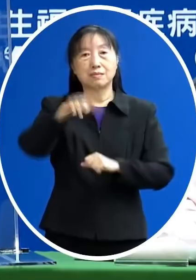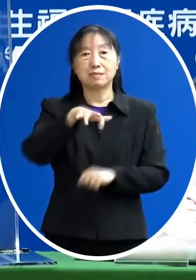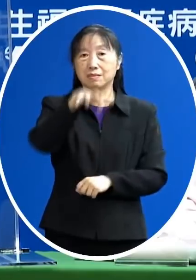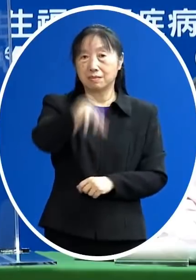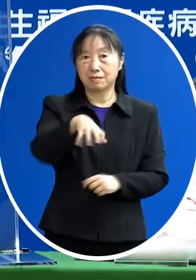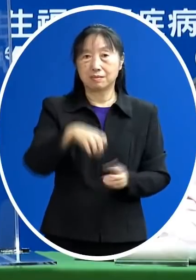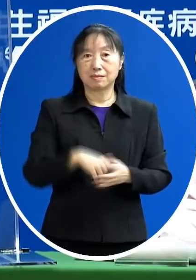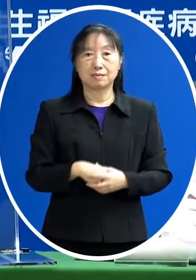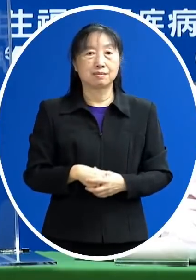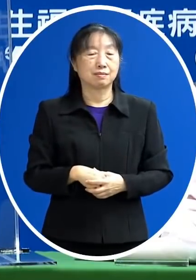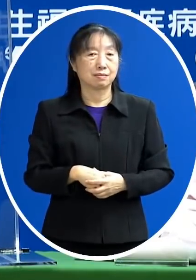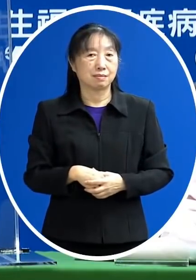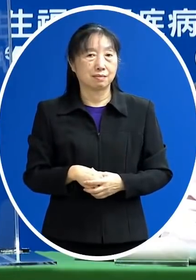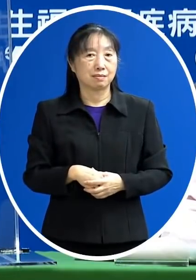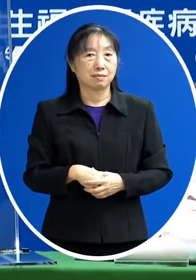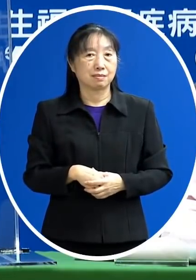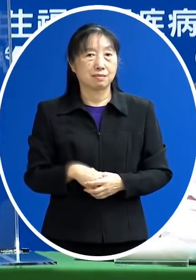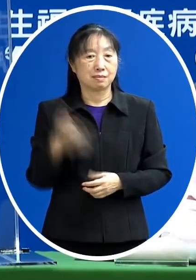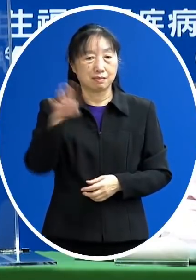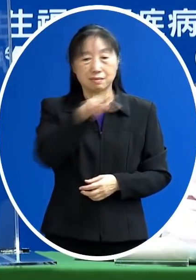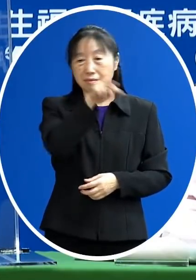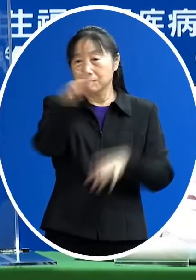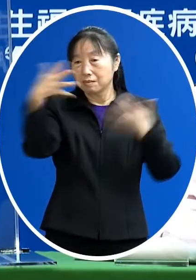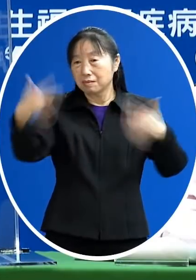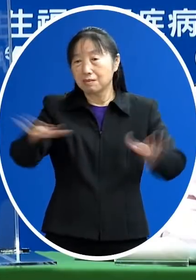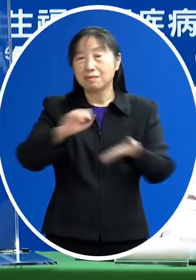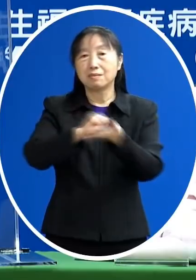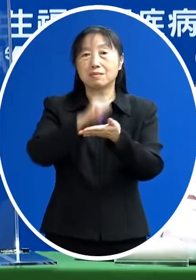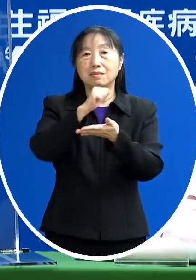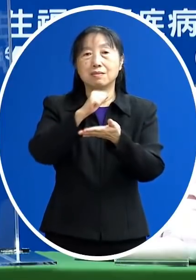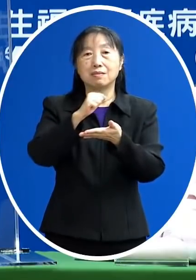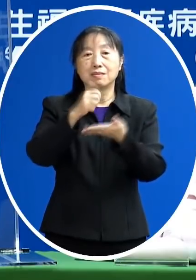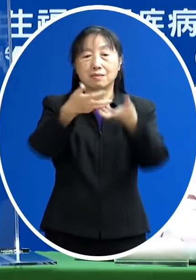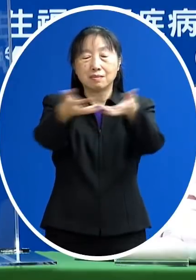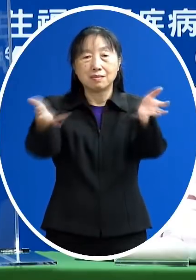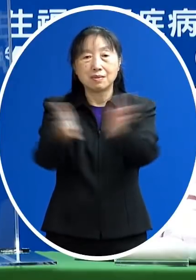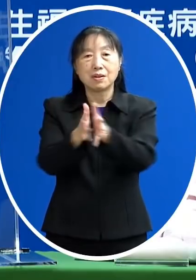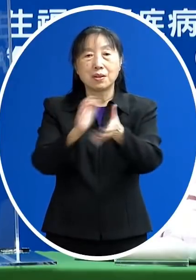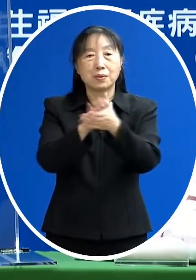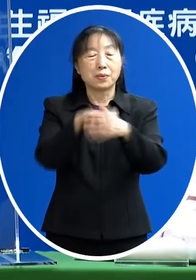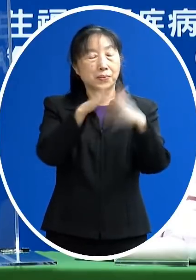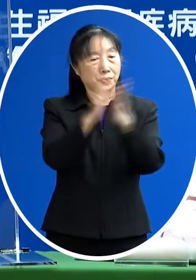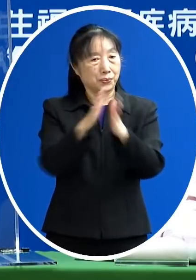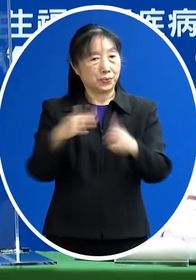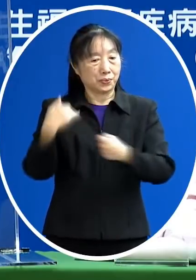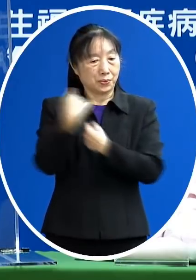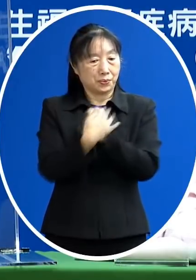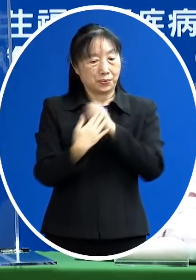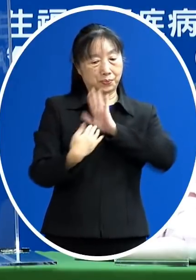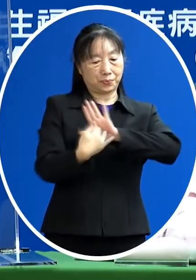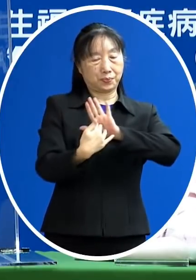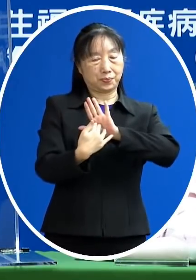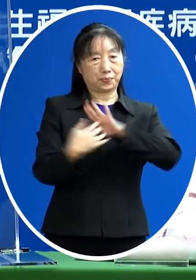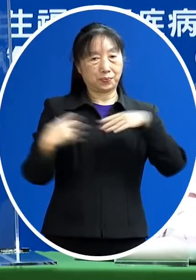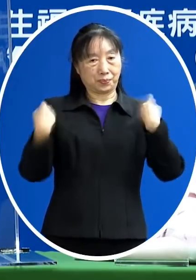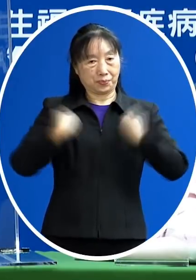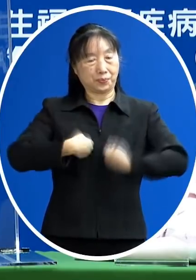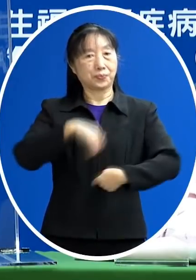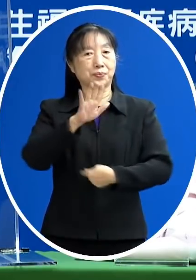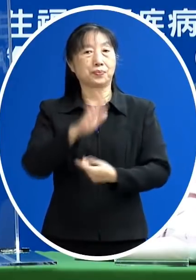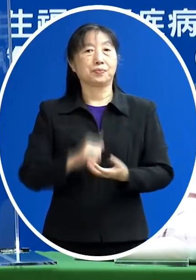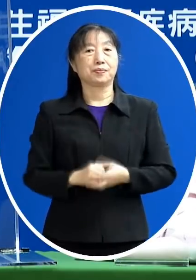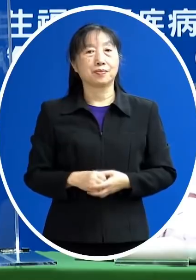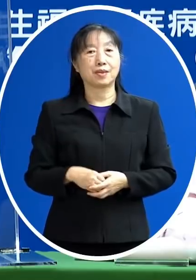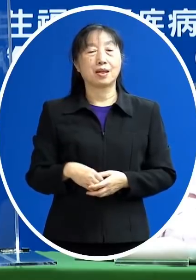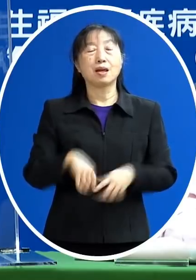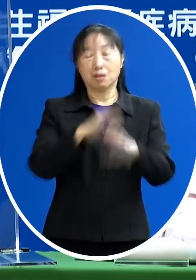我要这样去的时候，也看到我们很多的记者朋友们都防护得很好，也有穿这个防护这